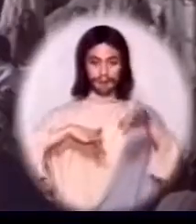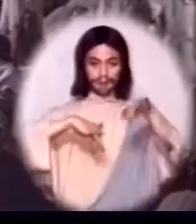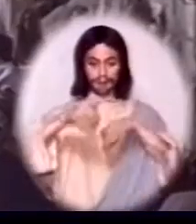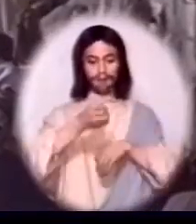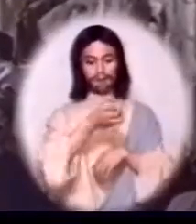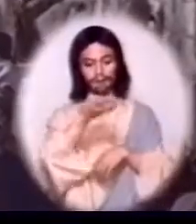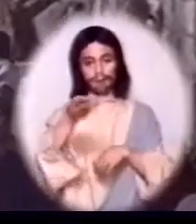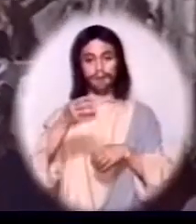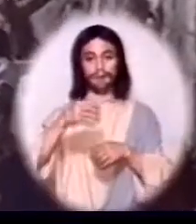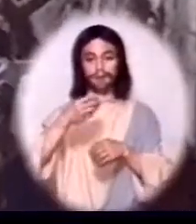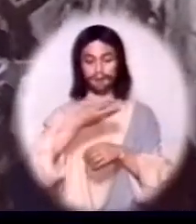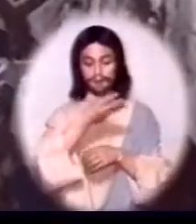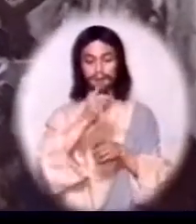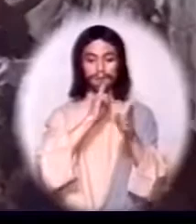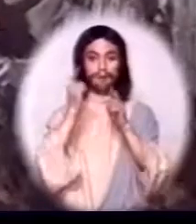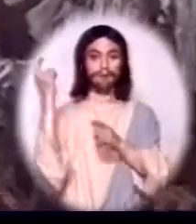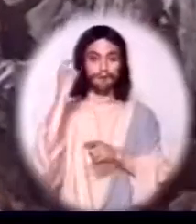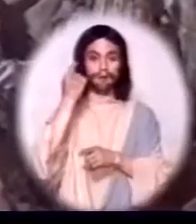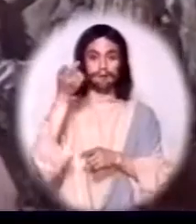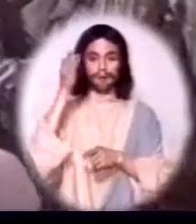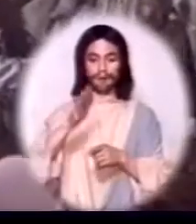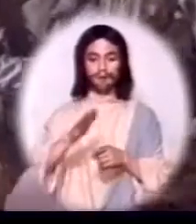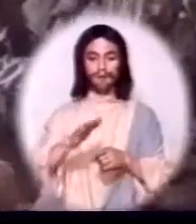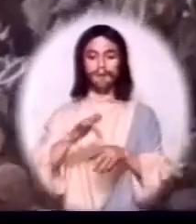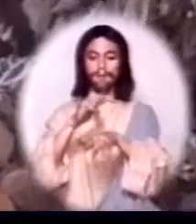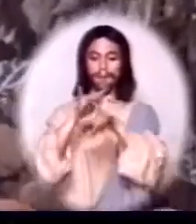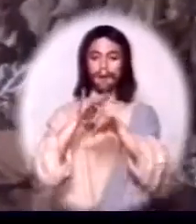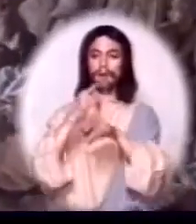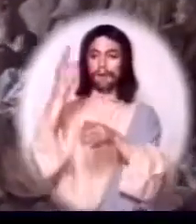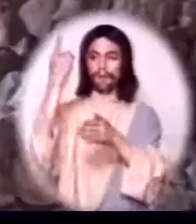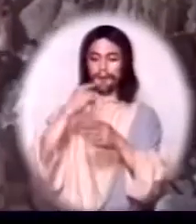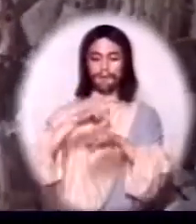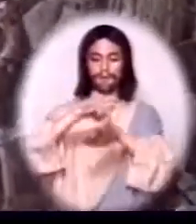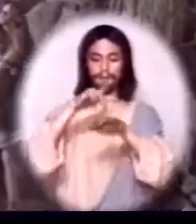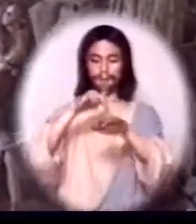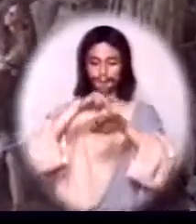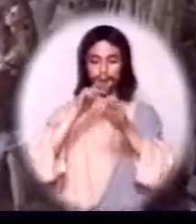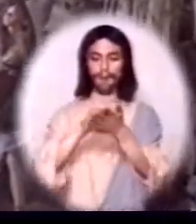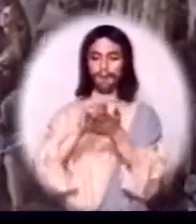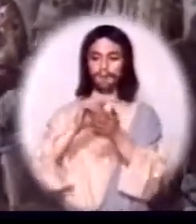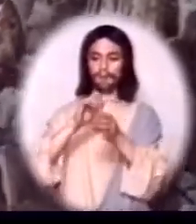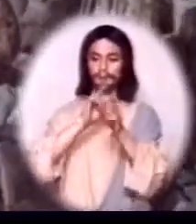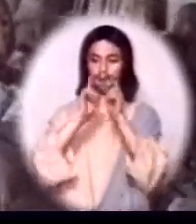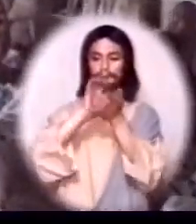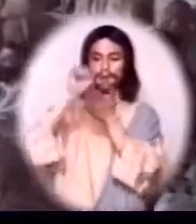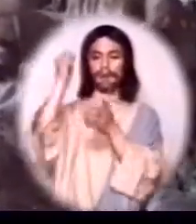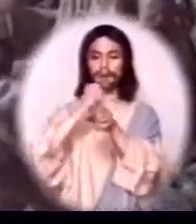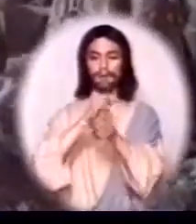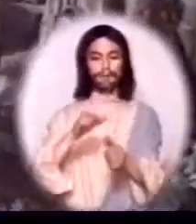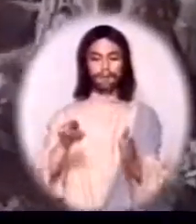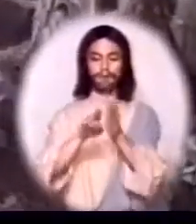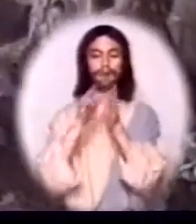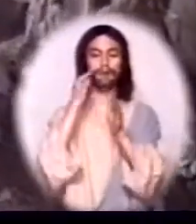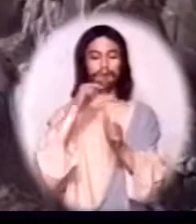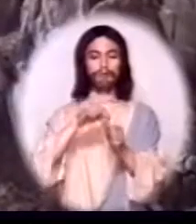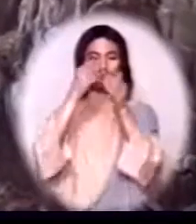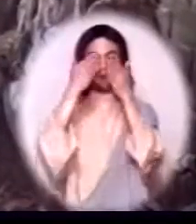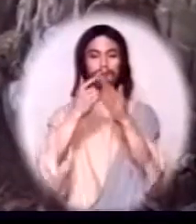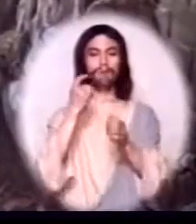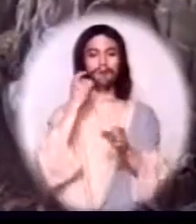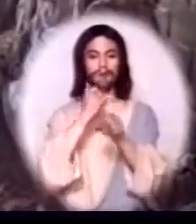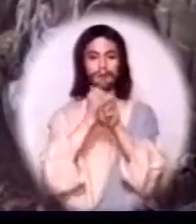길가에 떨어진 씨는 말씀을 듣기는 했으나 마귀가 와서 그 말씀을 마음에서 빼앗아감으로 믿지도 못하고 구원도 못 받는